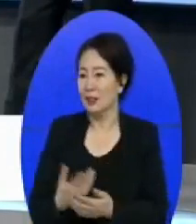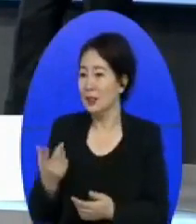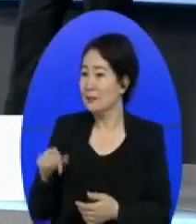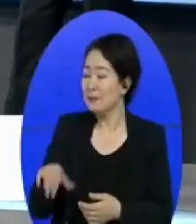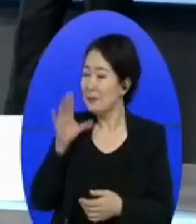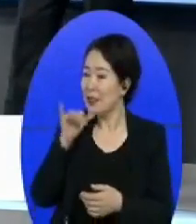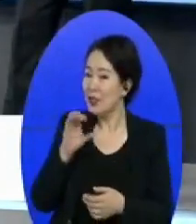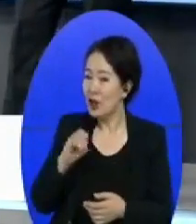насны хүүхдүүд